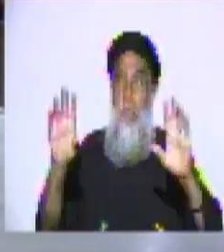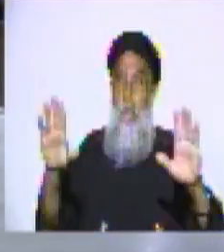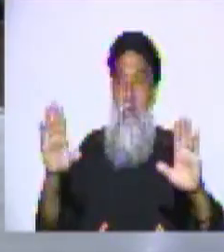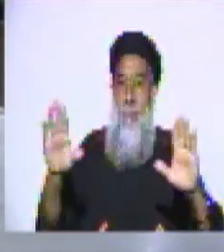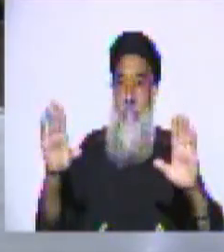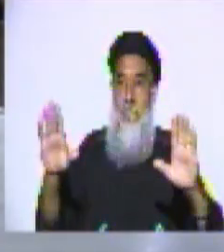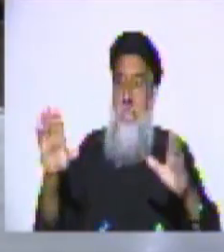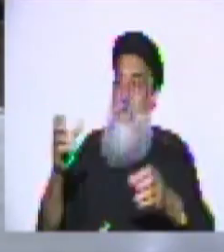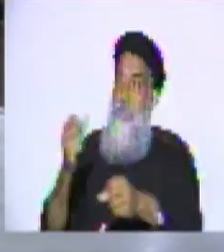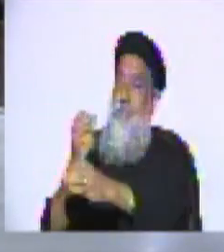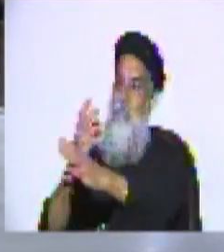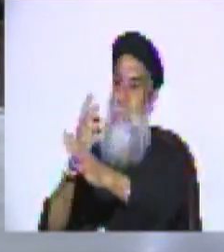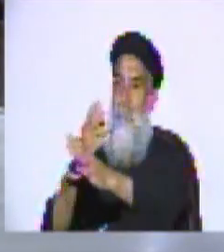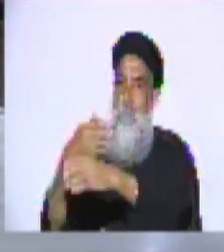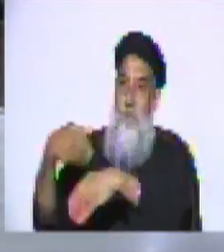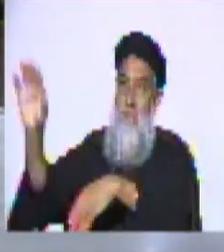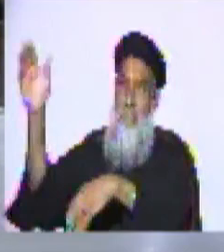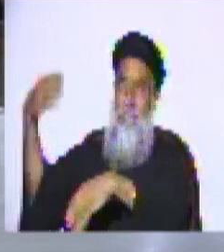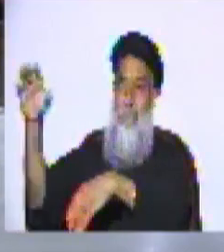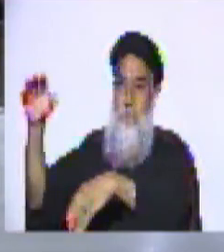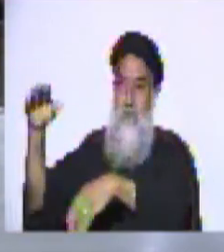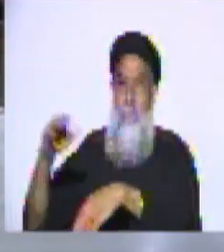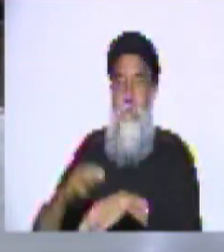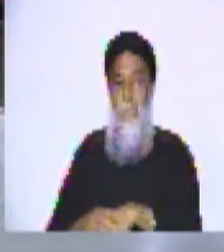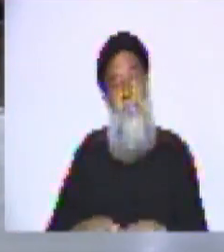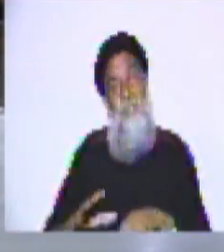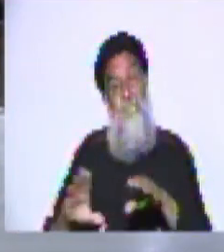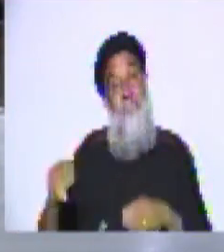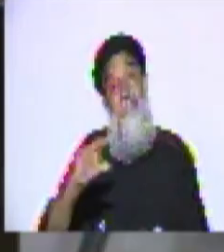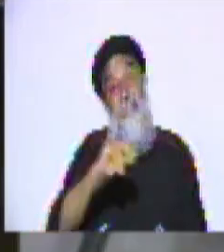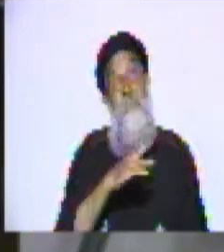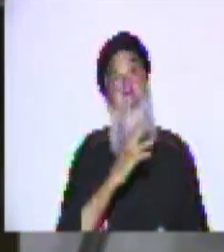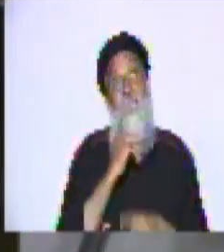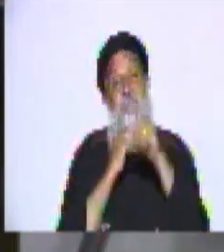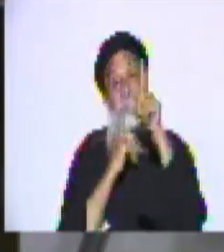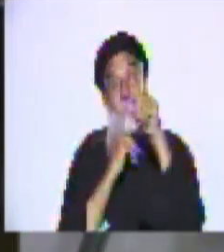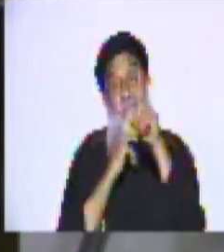لهذا، لأن لو مش مساوي للآب